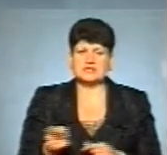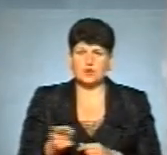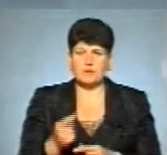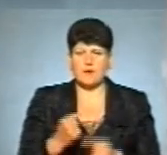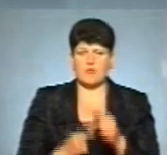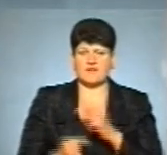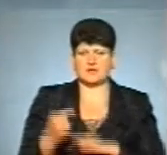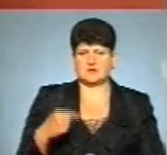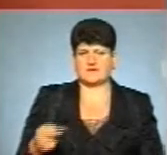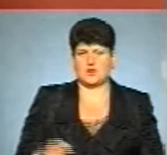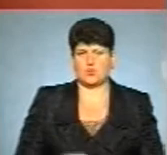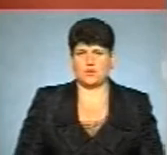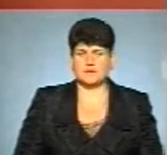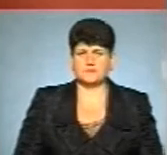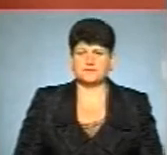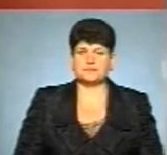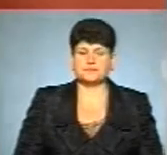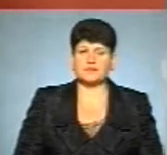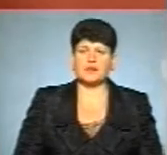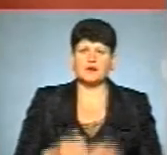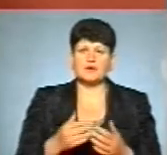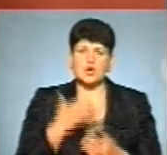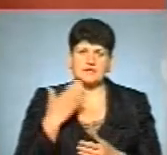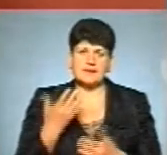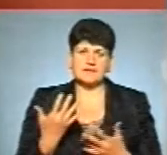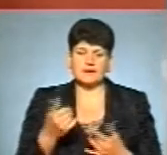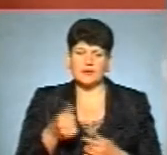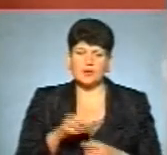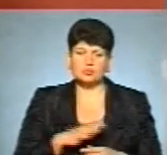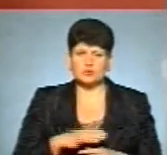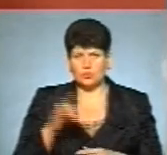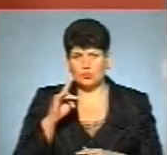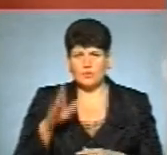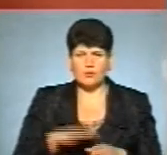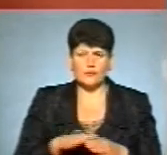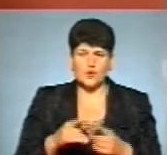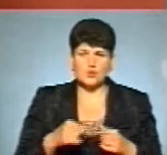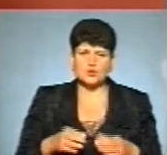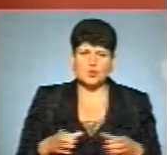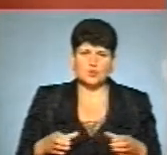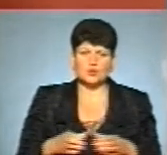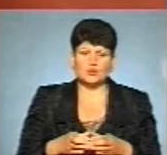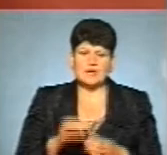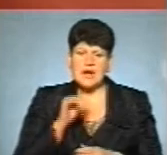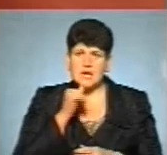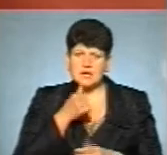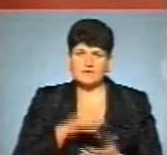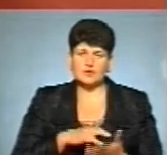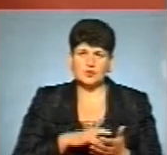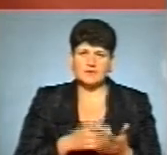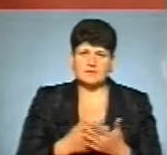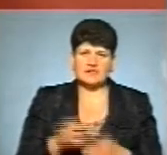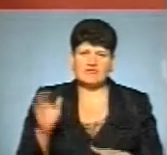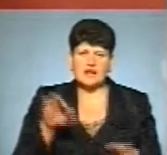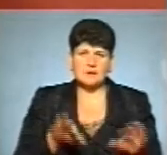в Тернопіль. Останні кілька років були популярні такі повністю організовані тури для зовсім лінивих туристів, для прикладу, в